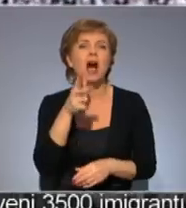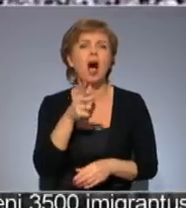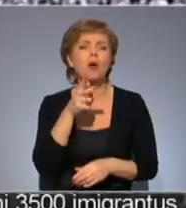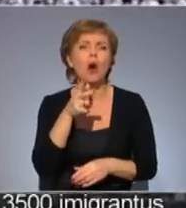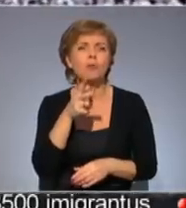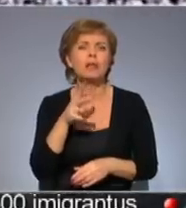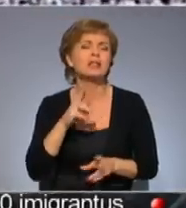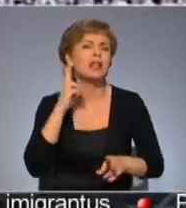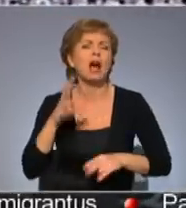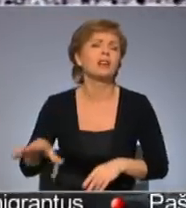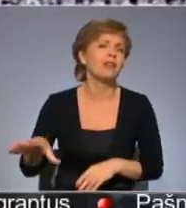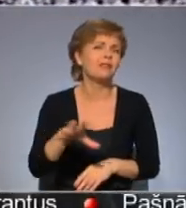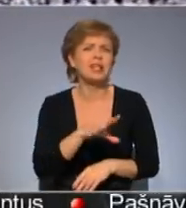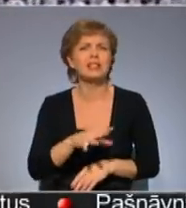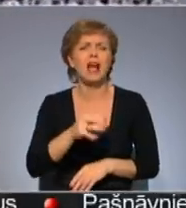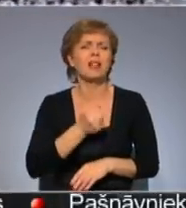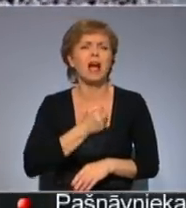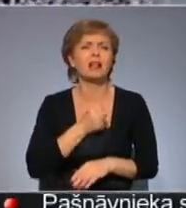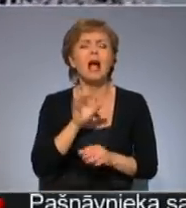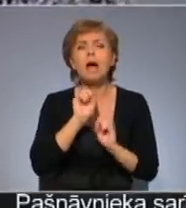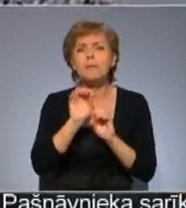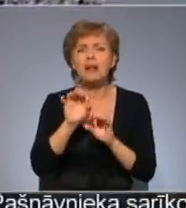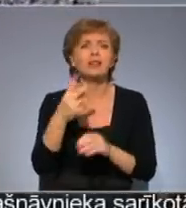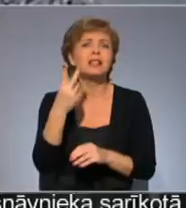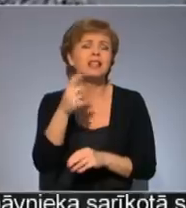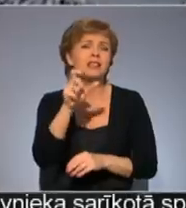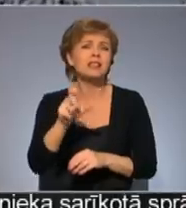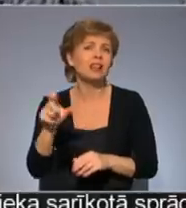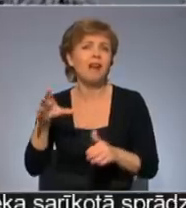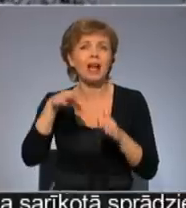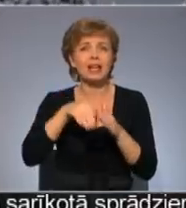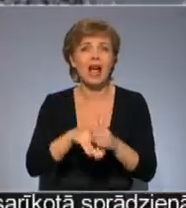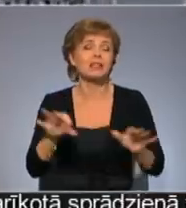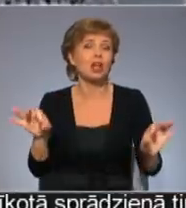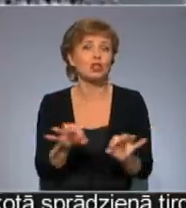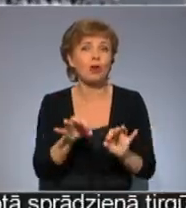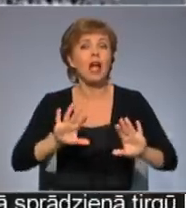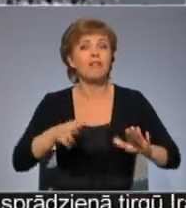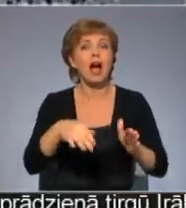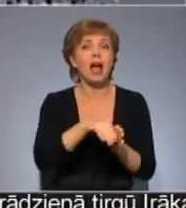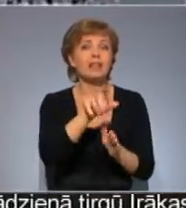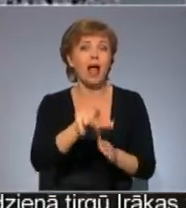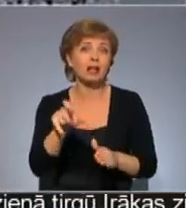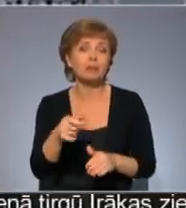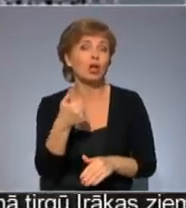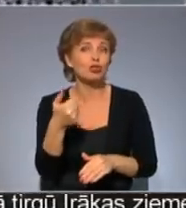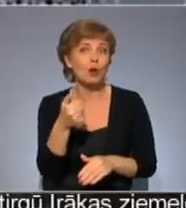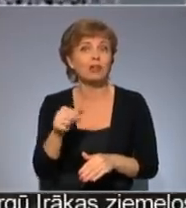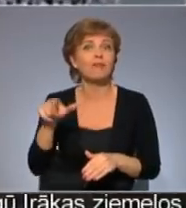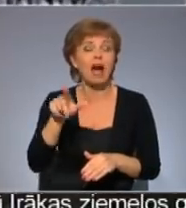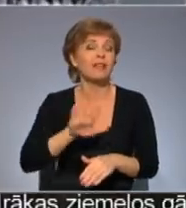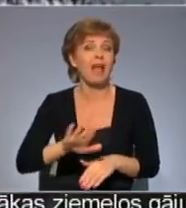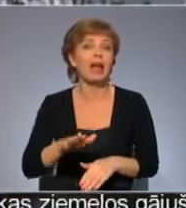visu Latgali! Pastāstiet, cik cilvēki ir iesaistīti koncertā un vai dalībnieki šogad ir vairāk nekā citus gadus salīdzinoši?